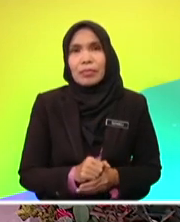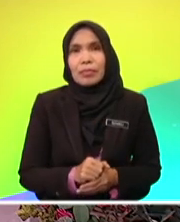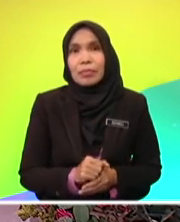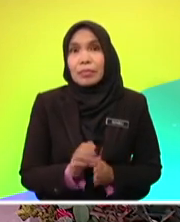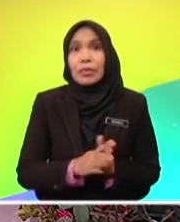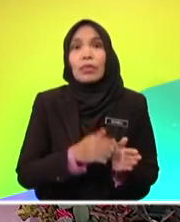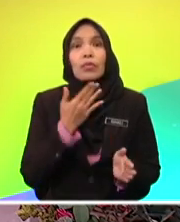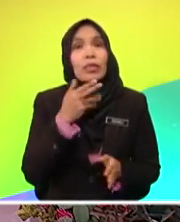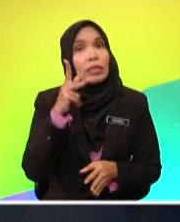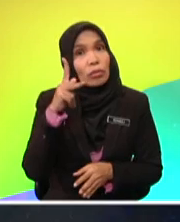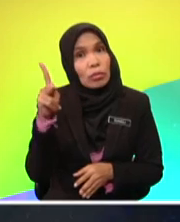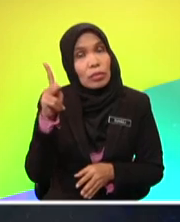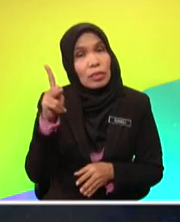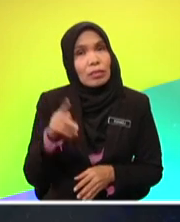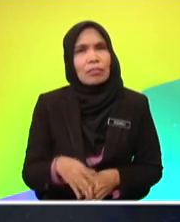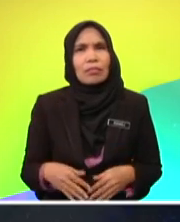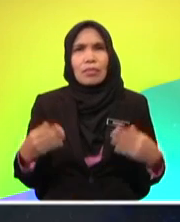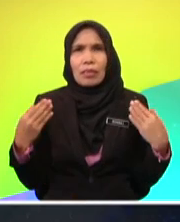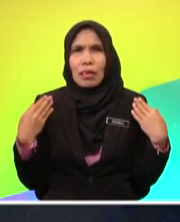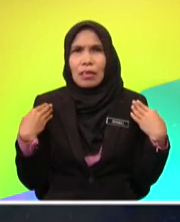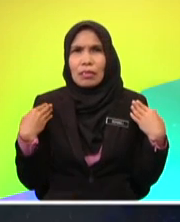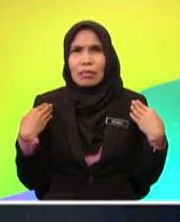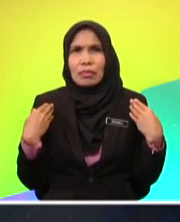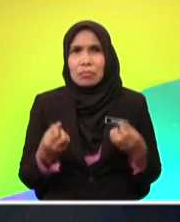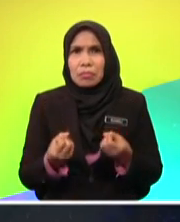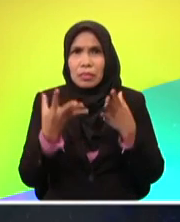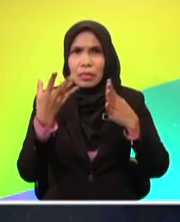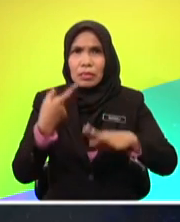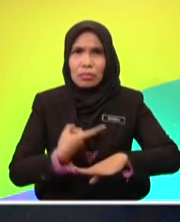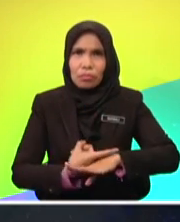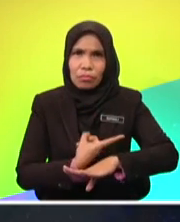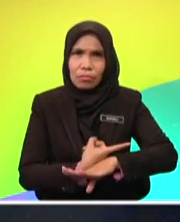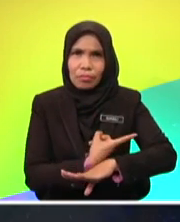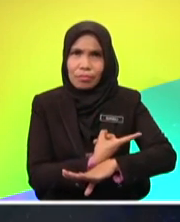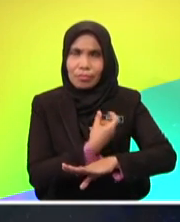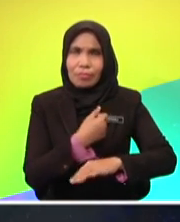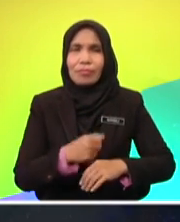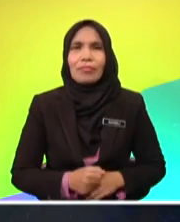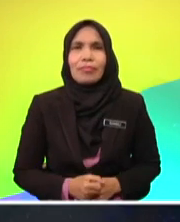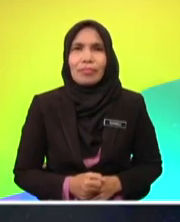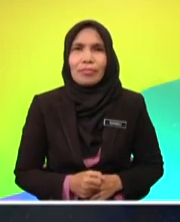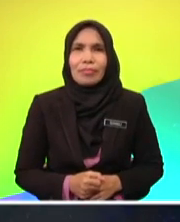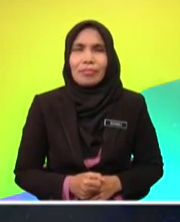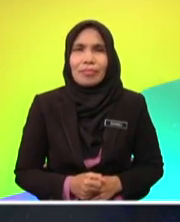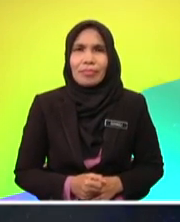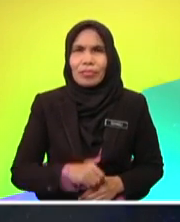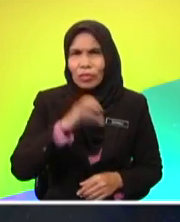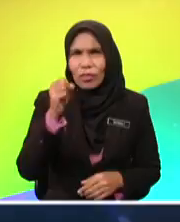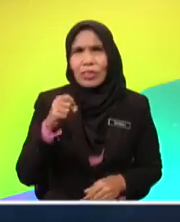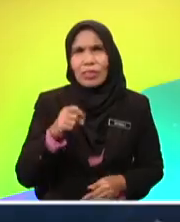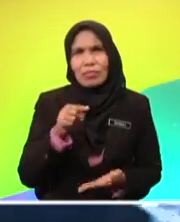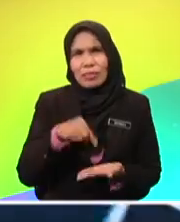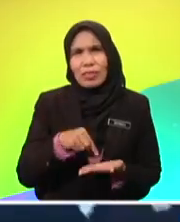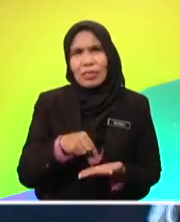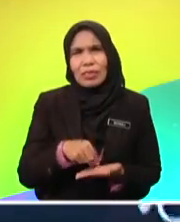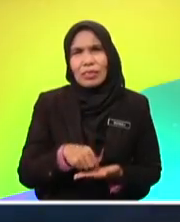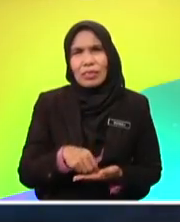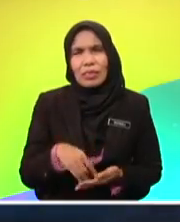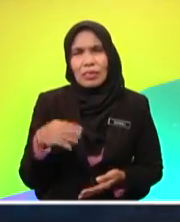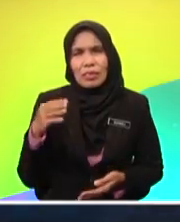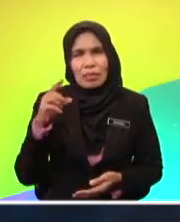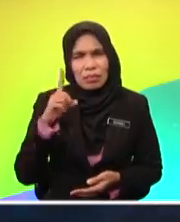Apakah ia? Okey. Soalan teka-teki ni saya rasa saya pernah dengarlah cikgu. Okay. Memandangkan ada